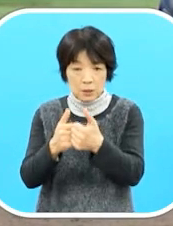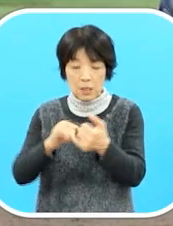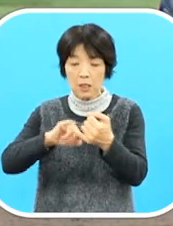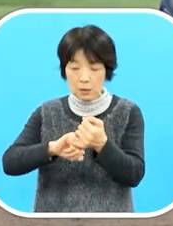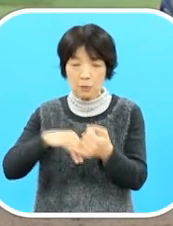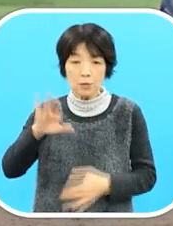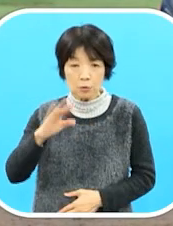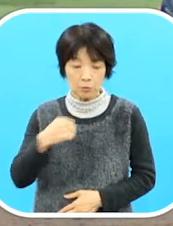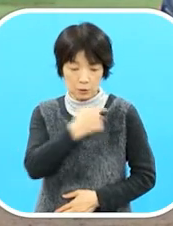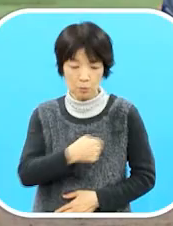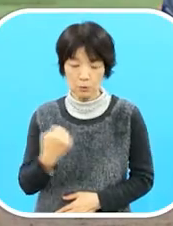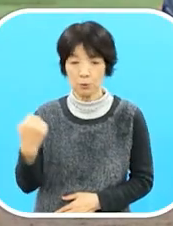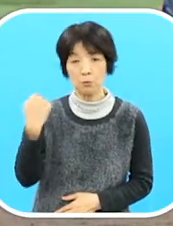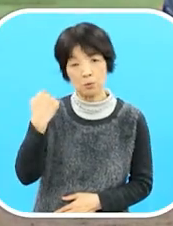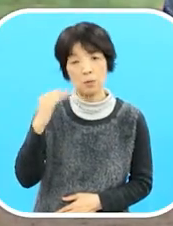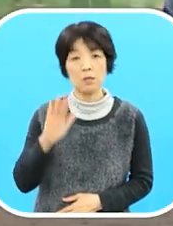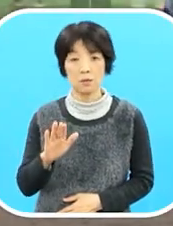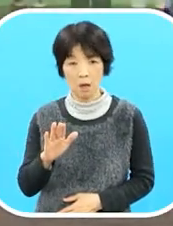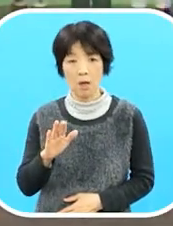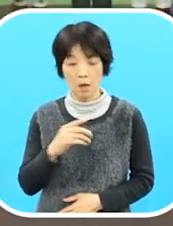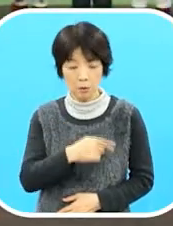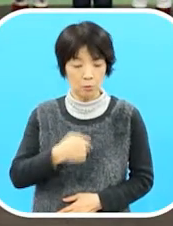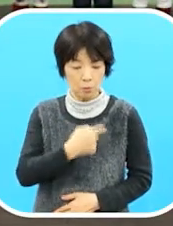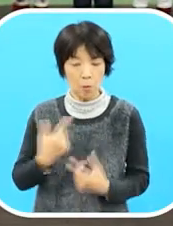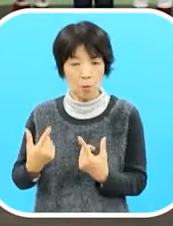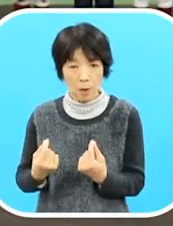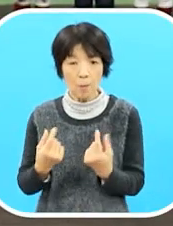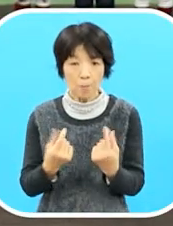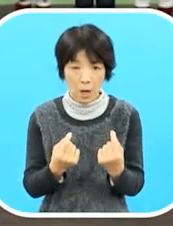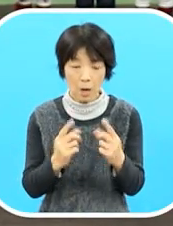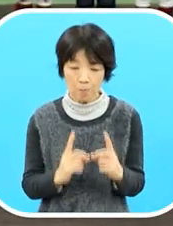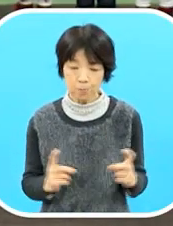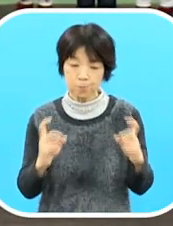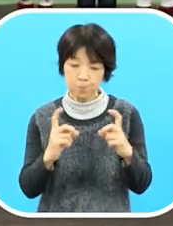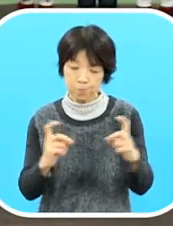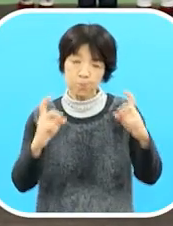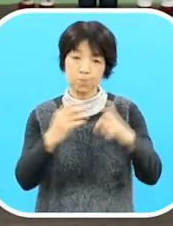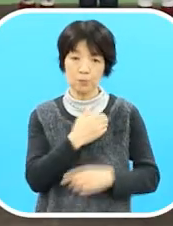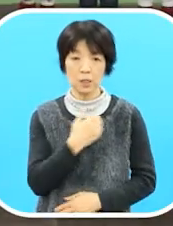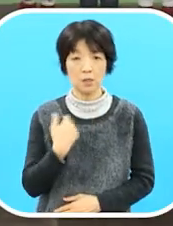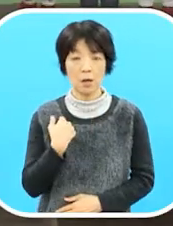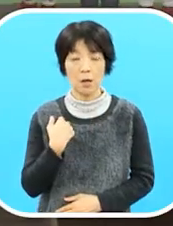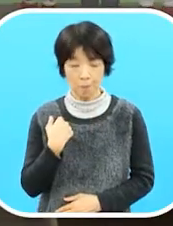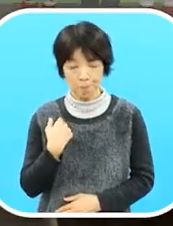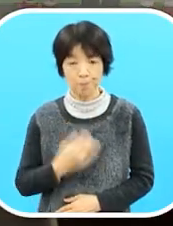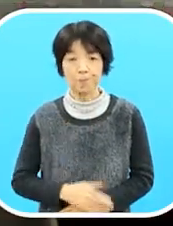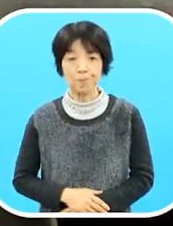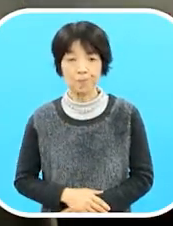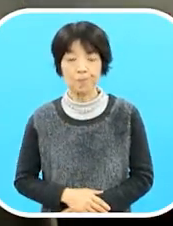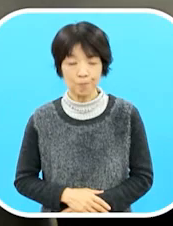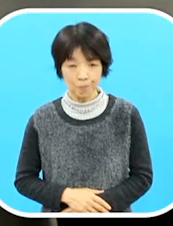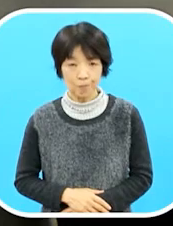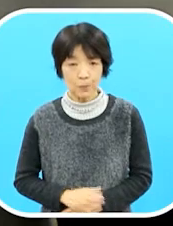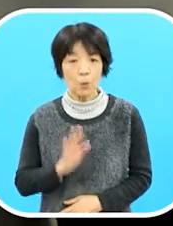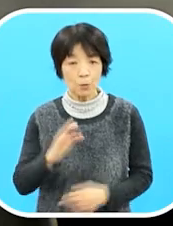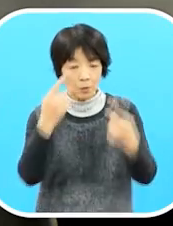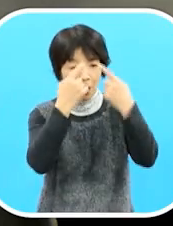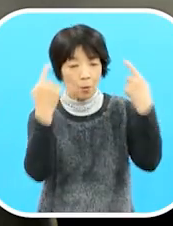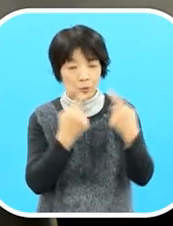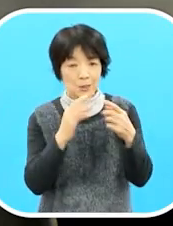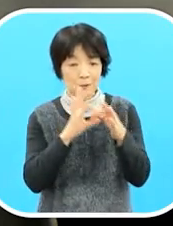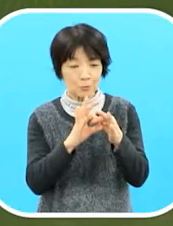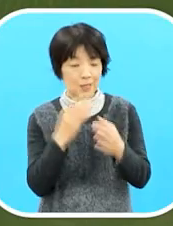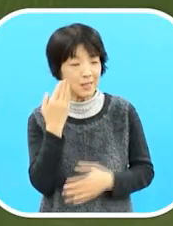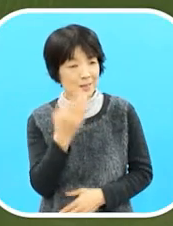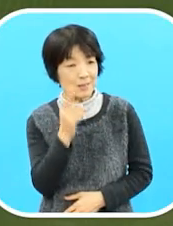ける思いがみんな強く、その思いがあったから勝ち上がってきたと思います。 では今度は成田投手ご自